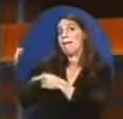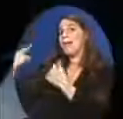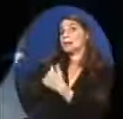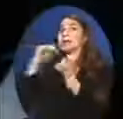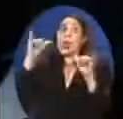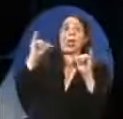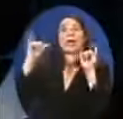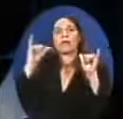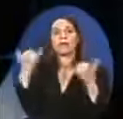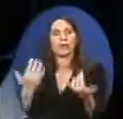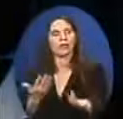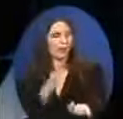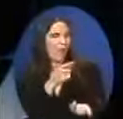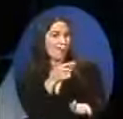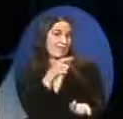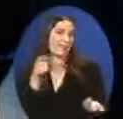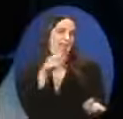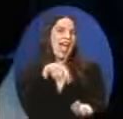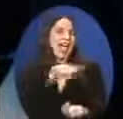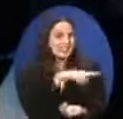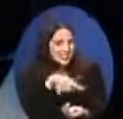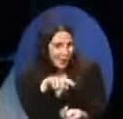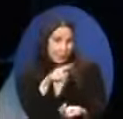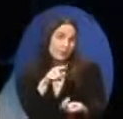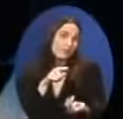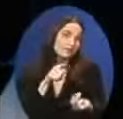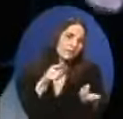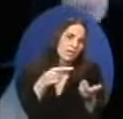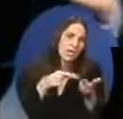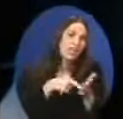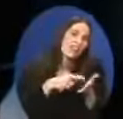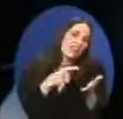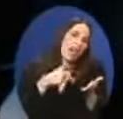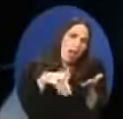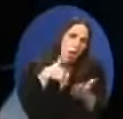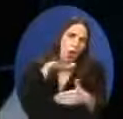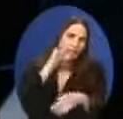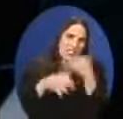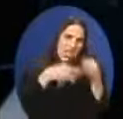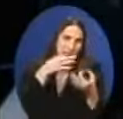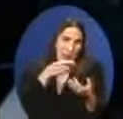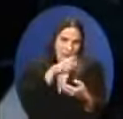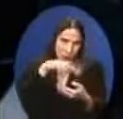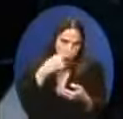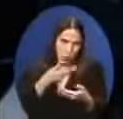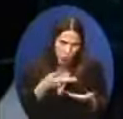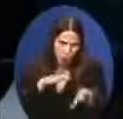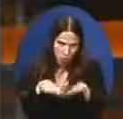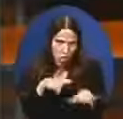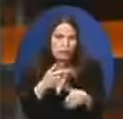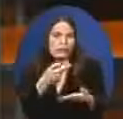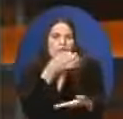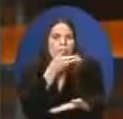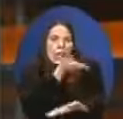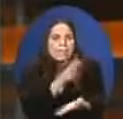לא בונה שהם הולכים להיות שרי האוצר. מצוין. אתם הולכים כנראה, על פי רוב הסקרים, אז שואלים אתכם אם יהיה מיסים. כשהם